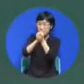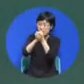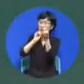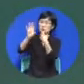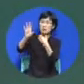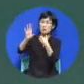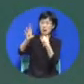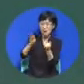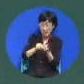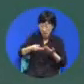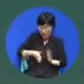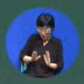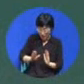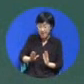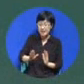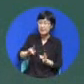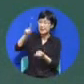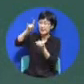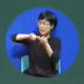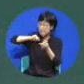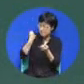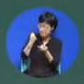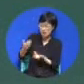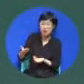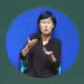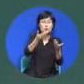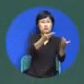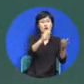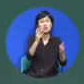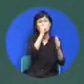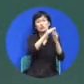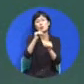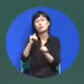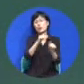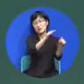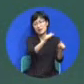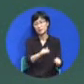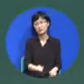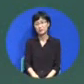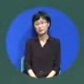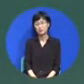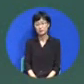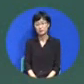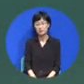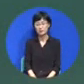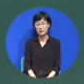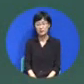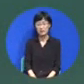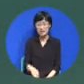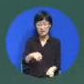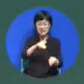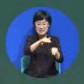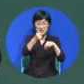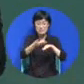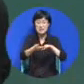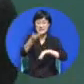Hannah really changed her. 어른들은 잠들어 있는데 사무엘상 3장